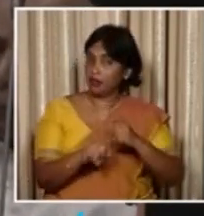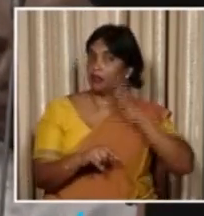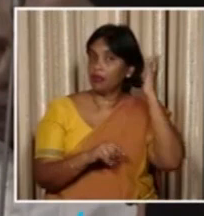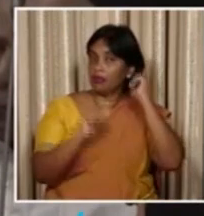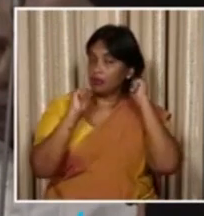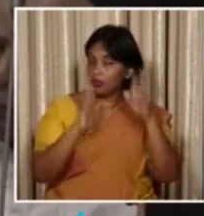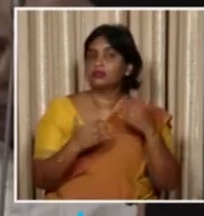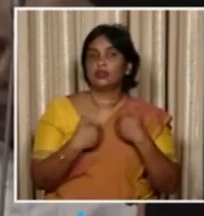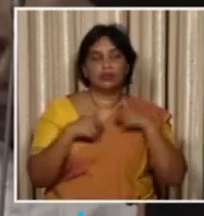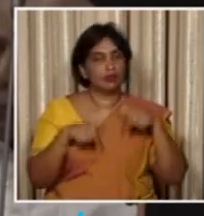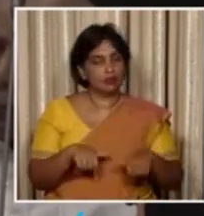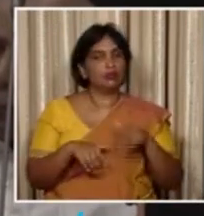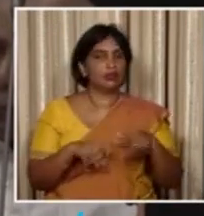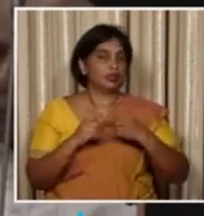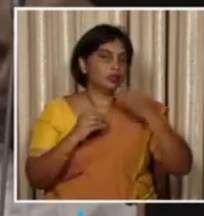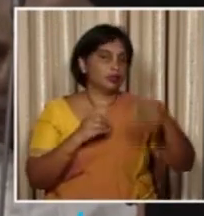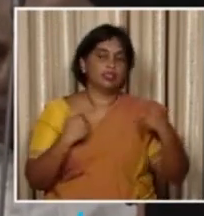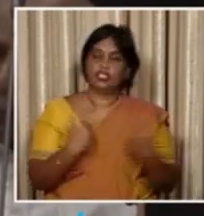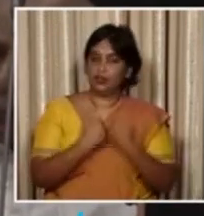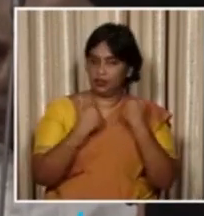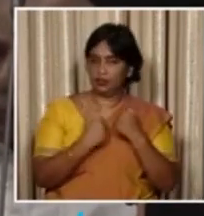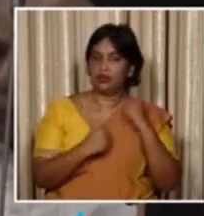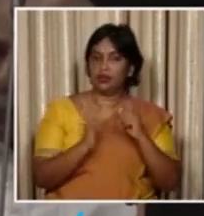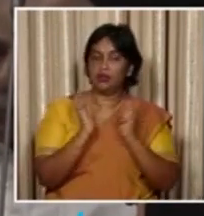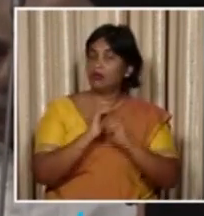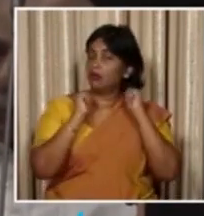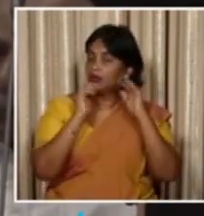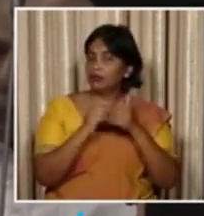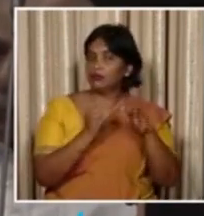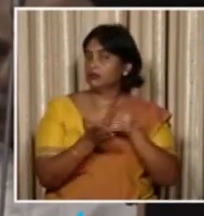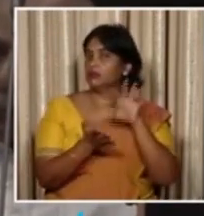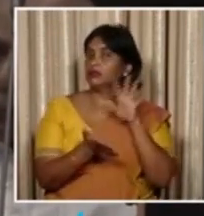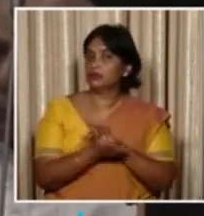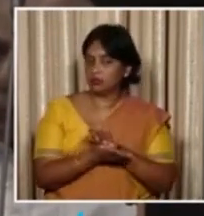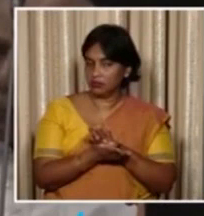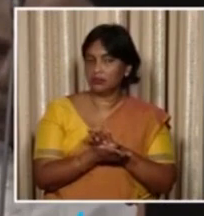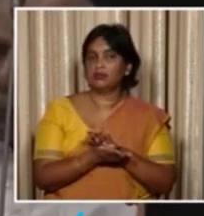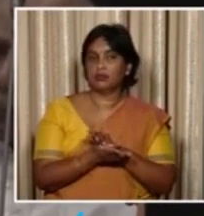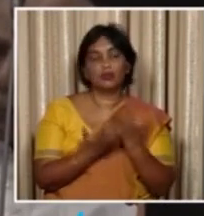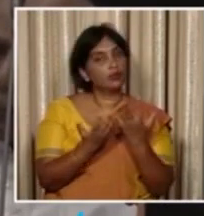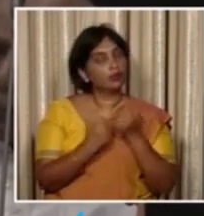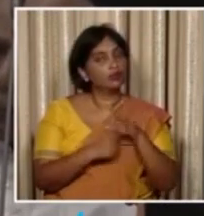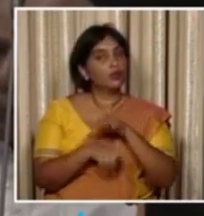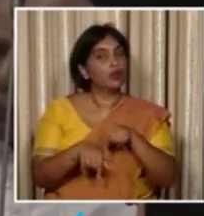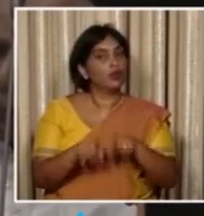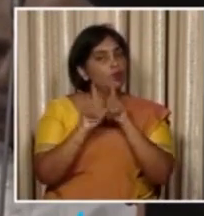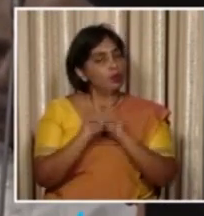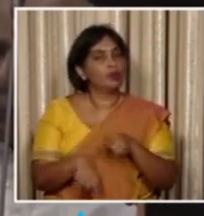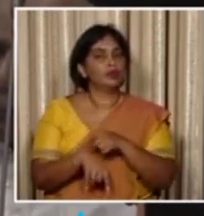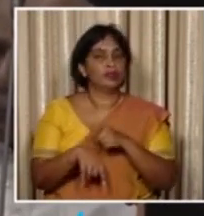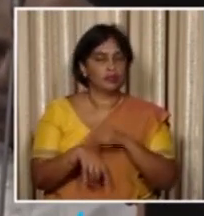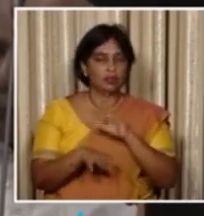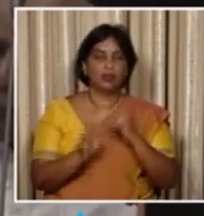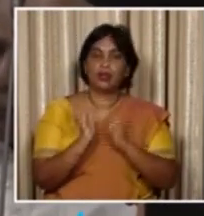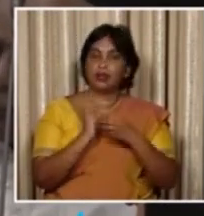ගන්න එක තමයි අද අපිට තියෙන ඊළඟ අභියෝගය. ණය තිරසරභාවය අත්කරගත හැක්කේ මේ අවුරින් පමණයි.